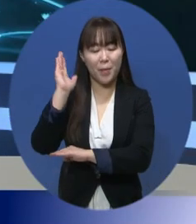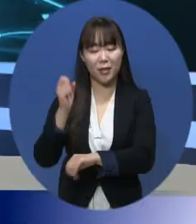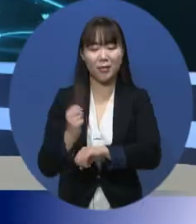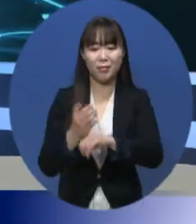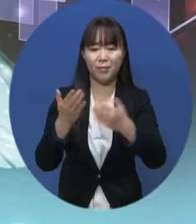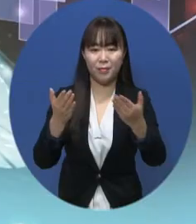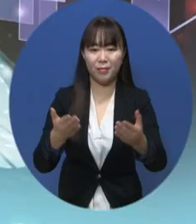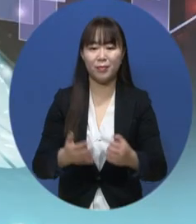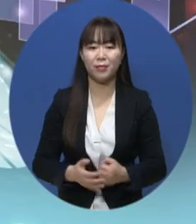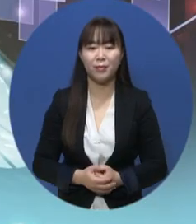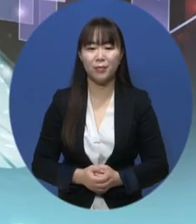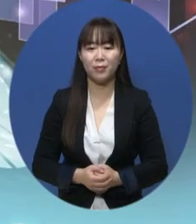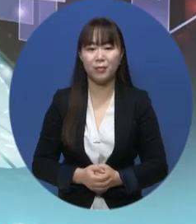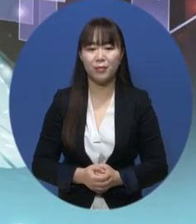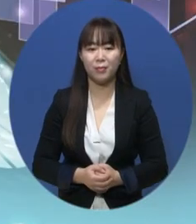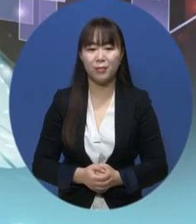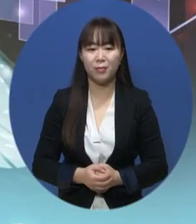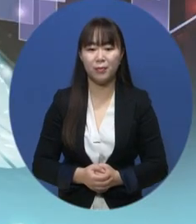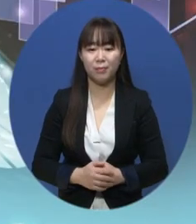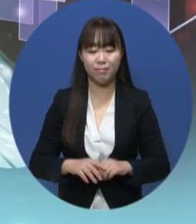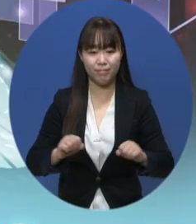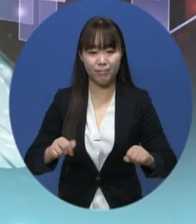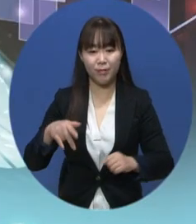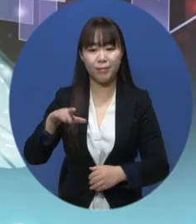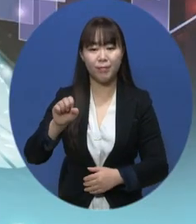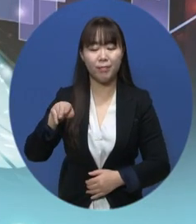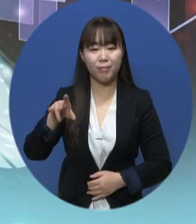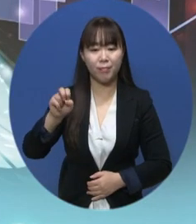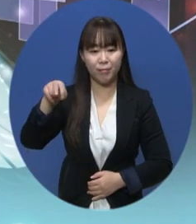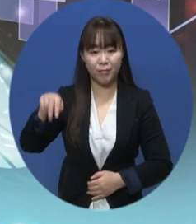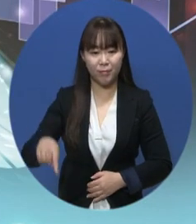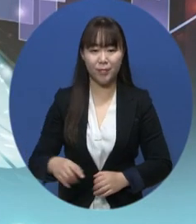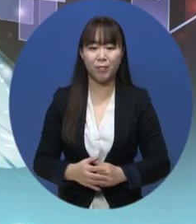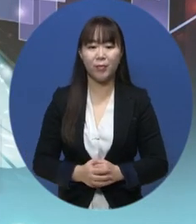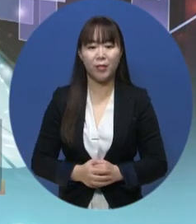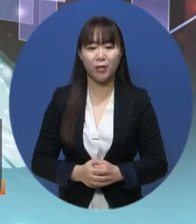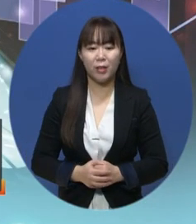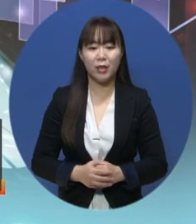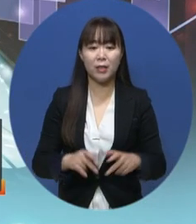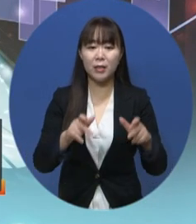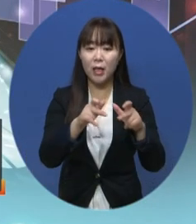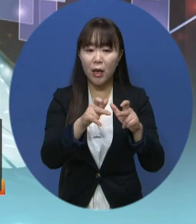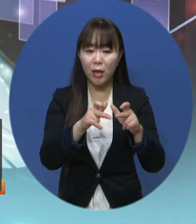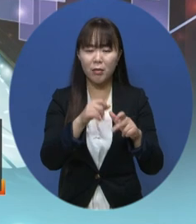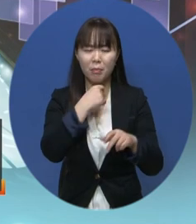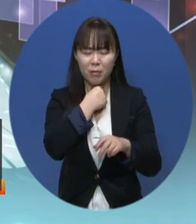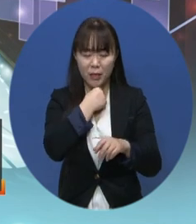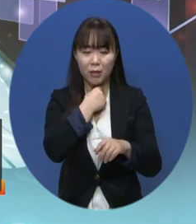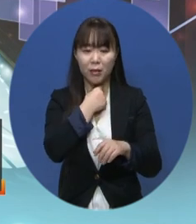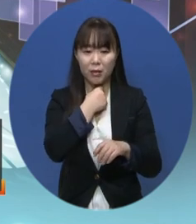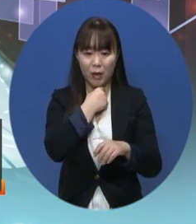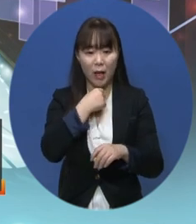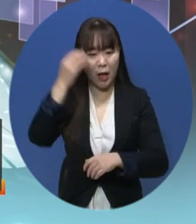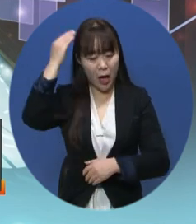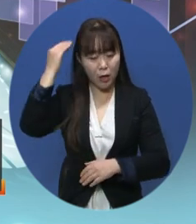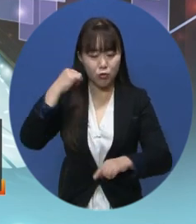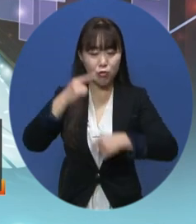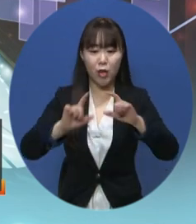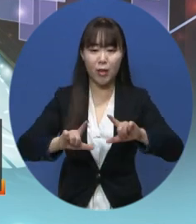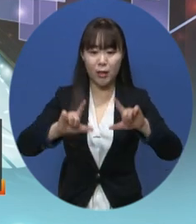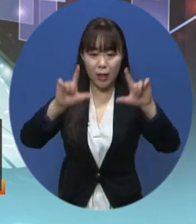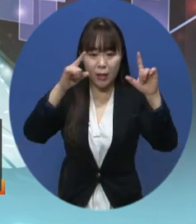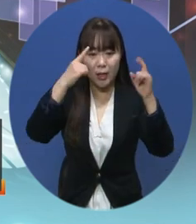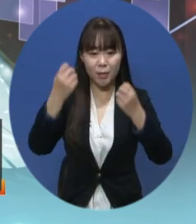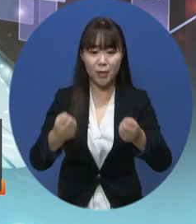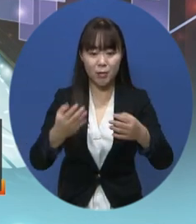한마디입니다. 오늘도 한마디 정경수입니다. 장애인들의 숙원이었던 한국 수어의 날